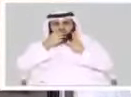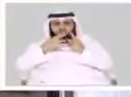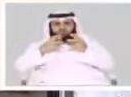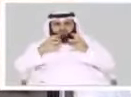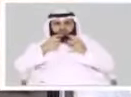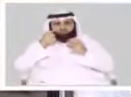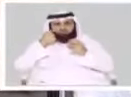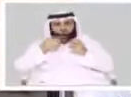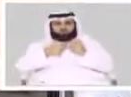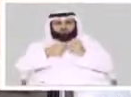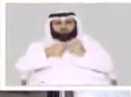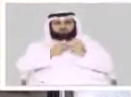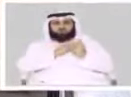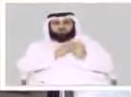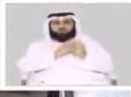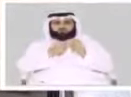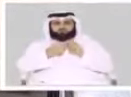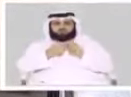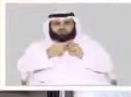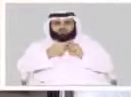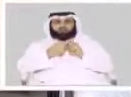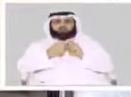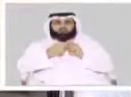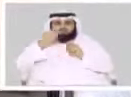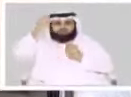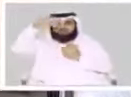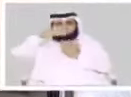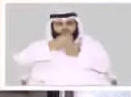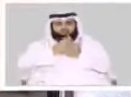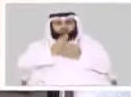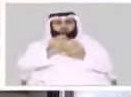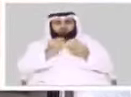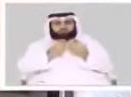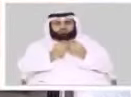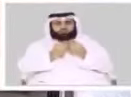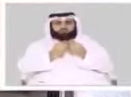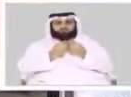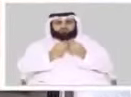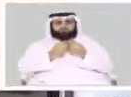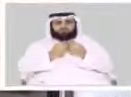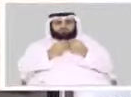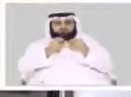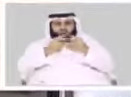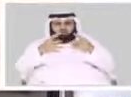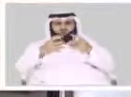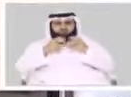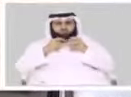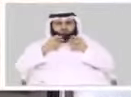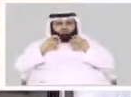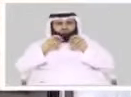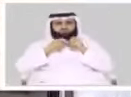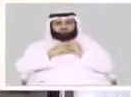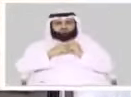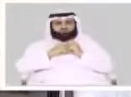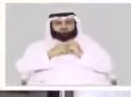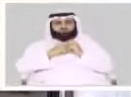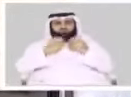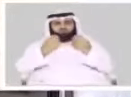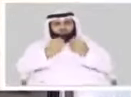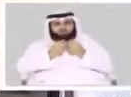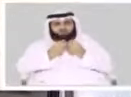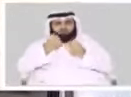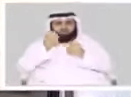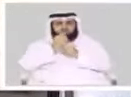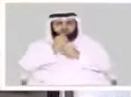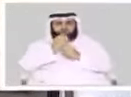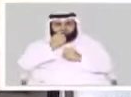به القلوب، ونهتدي بهداياته، ونكتفي آثاره، ونستن بما ورد